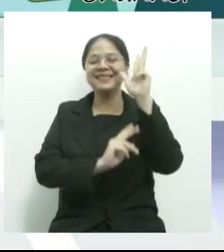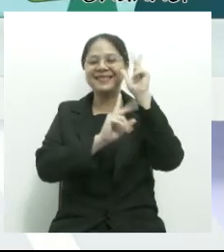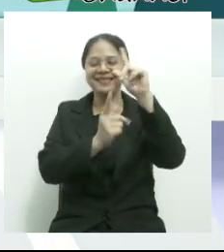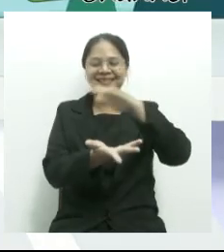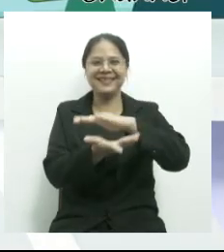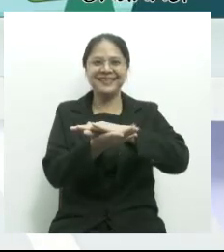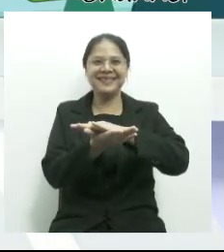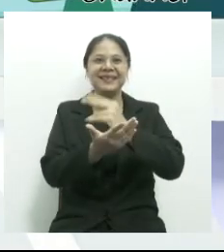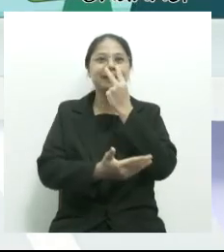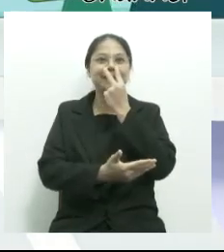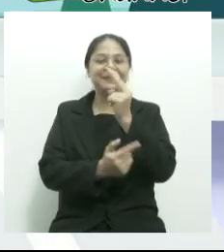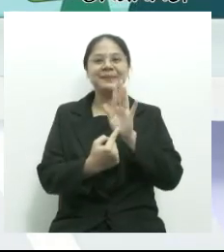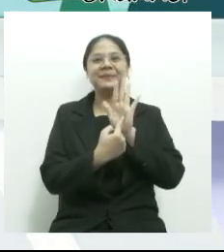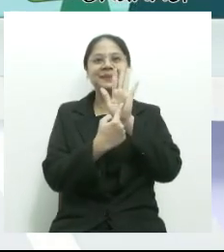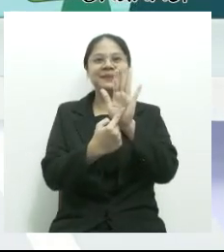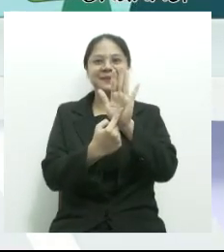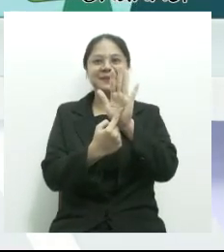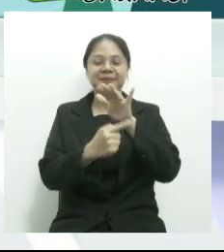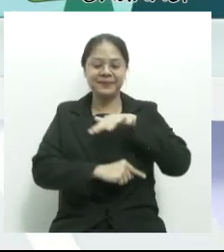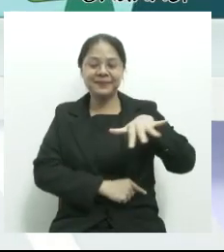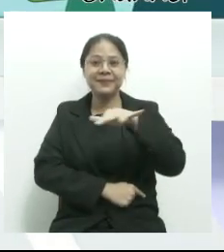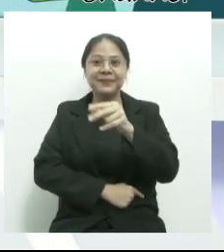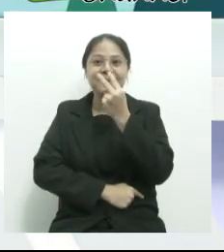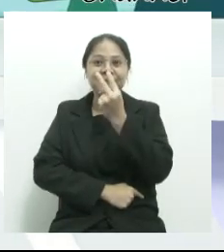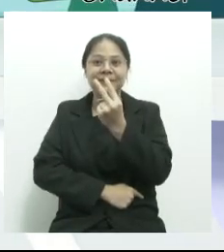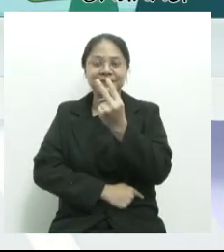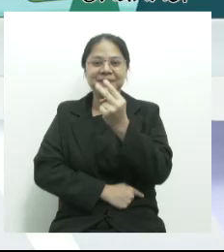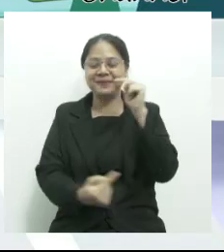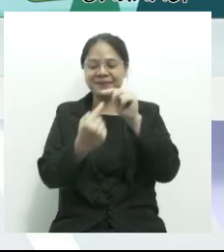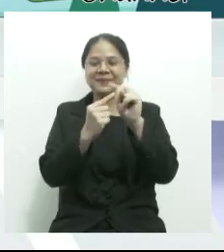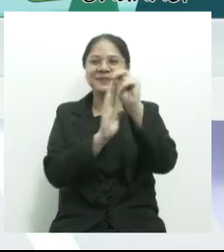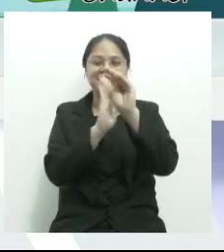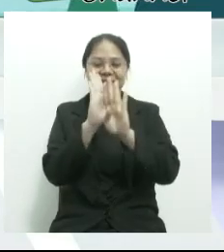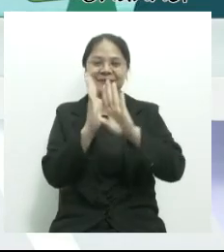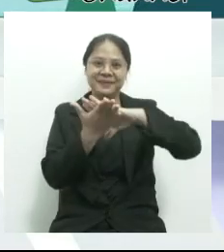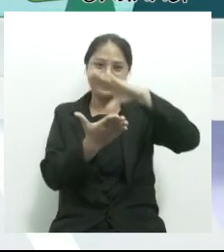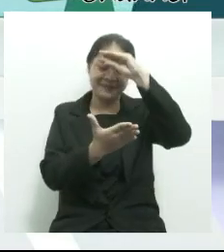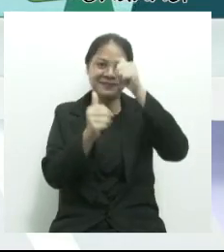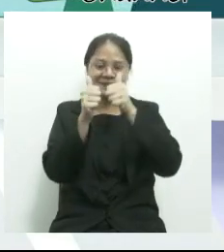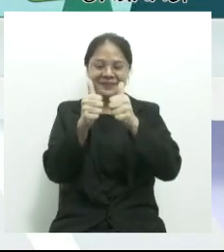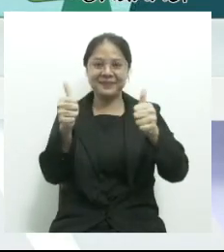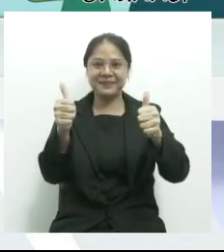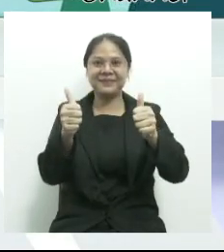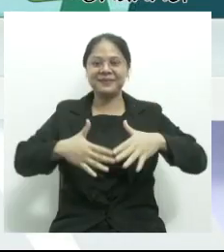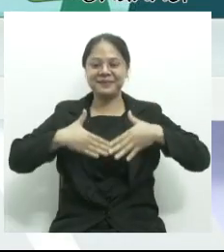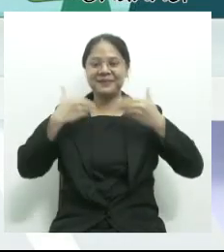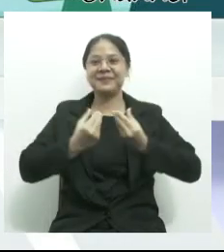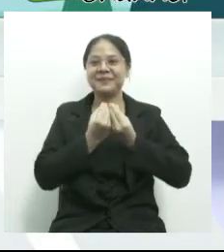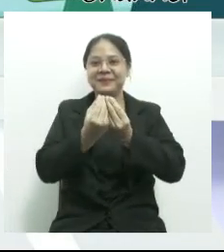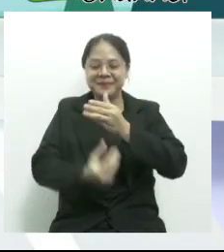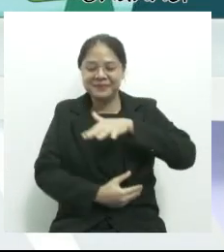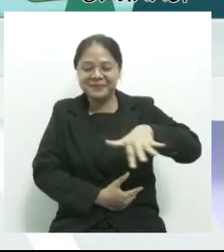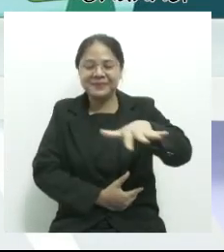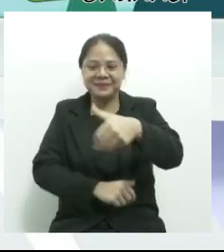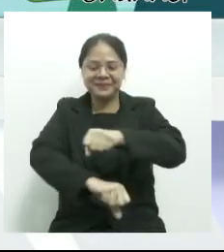รียนซึ่งจะนำเสนอเนื้อหาเพื่อสร้างการรับรู้การขับเคลื่อนนโยบายเรียนดีมีความสุขลงสู่การปฏิบัติตามวิสัยทัศน์ของส